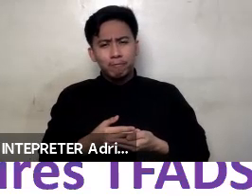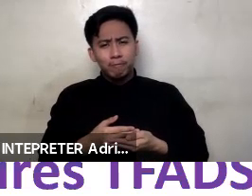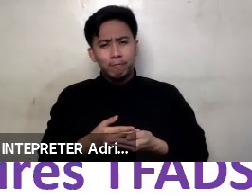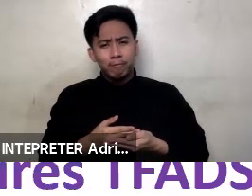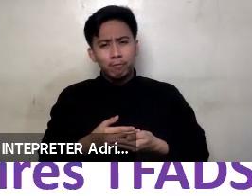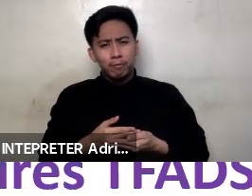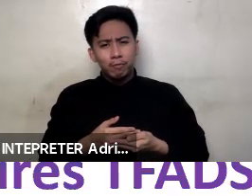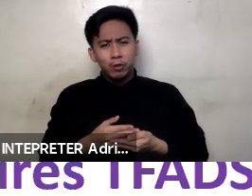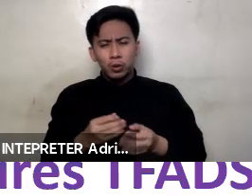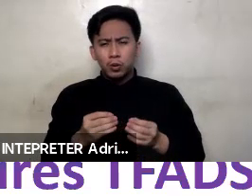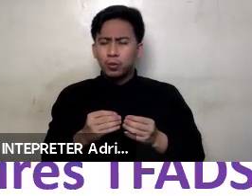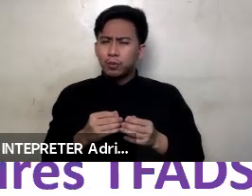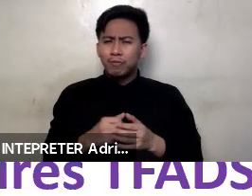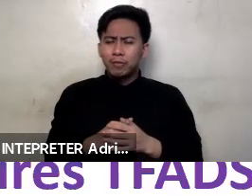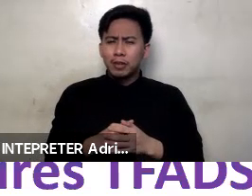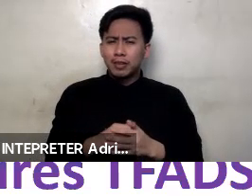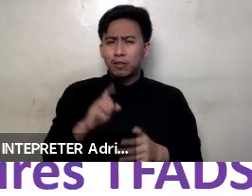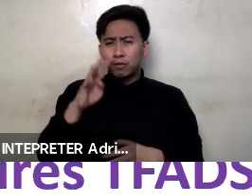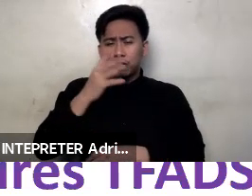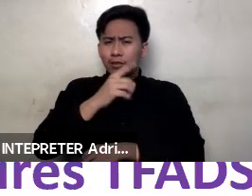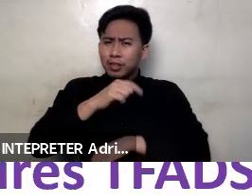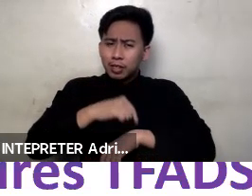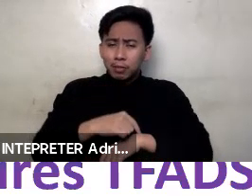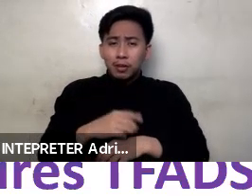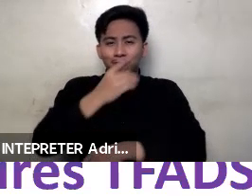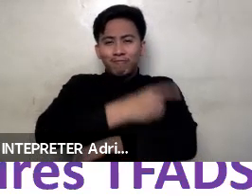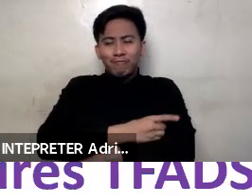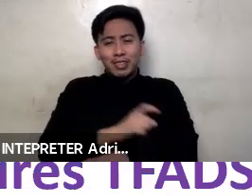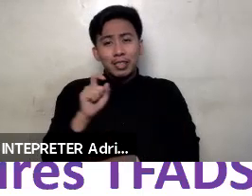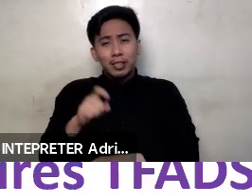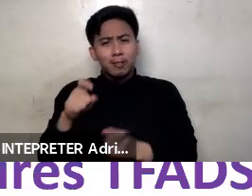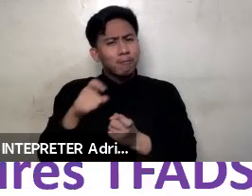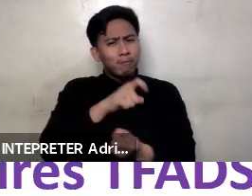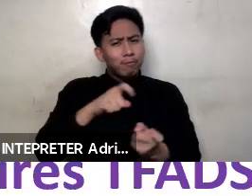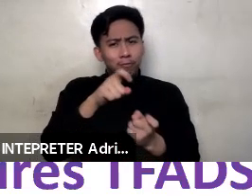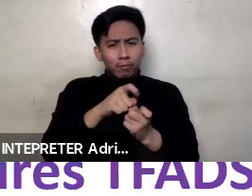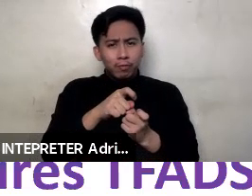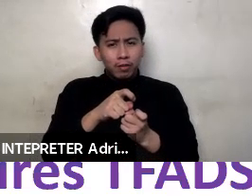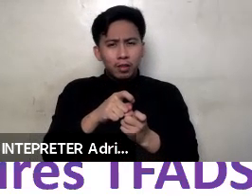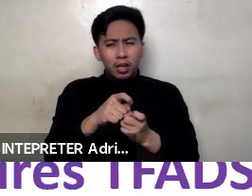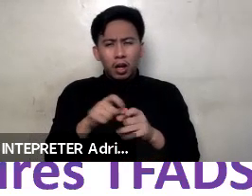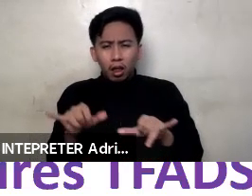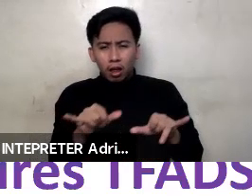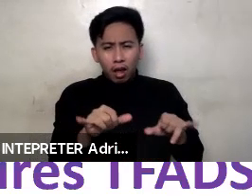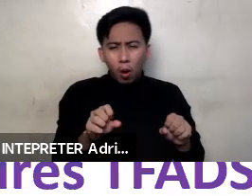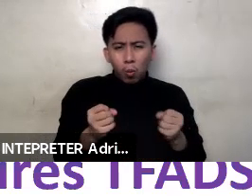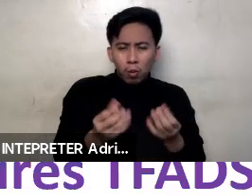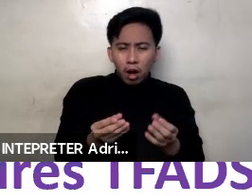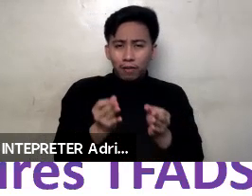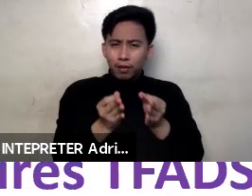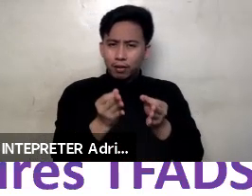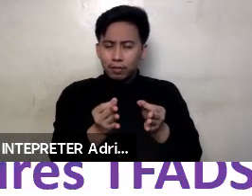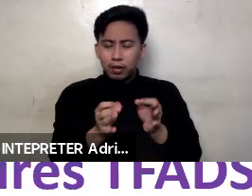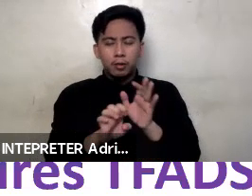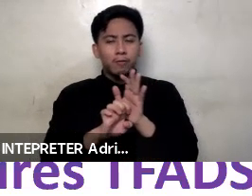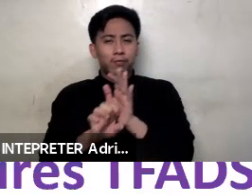4 times a day. Hindi lang dapat frequent ang pagkain, dapat exact yung amount niya. Example, makita natin dito, no, for a